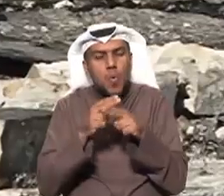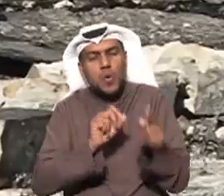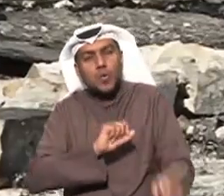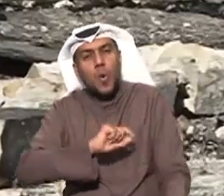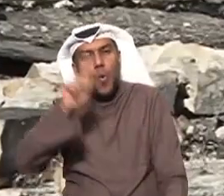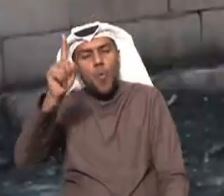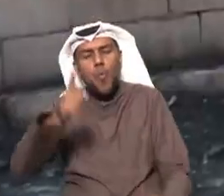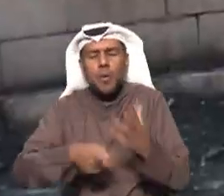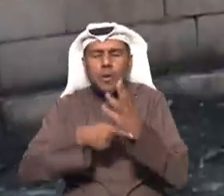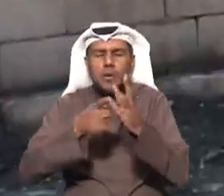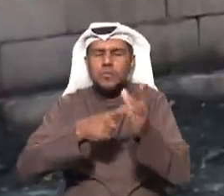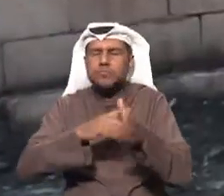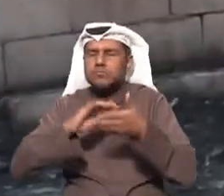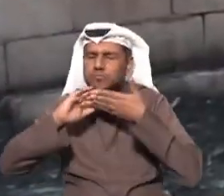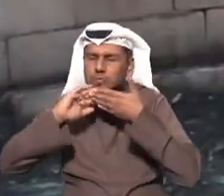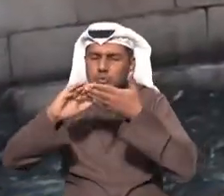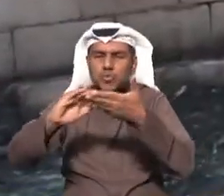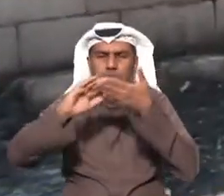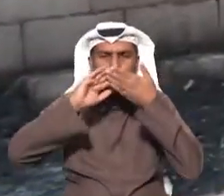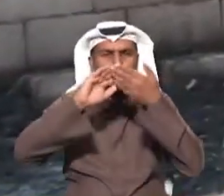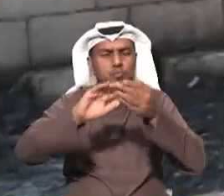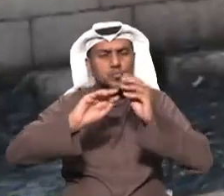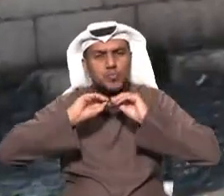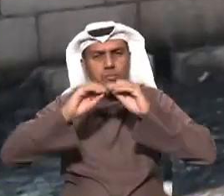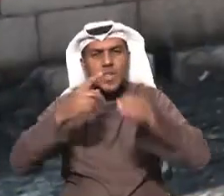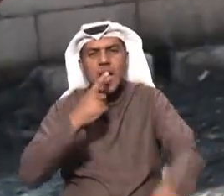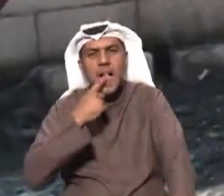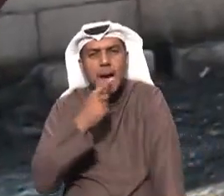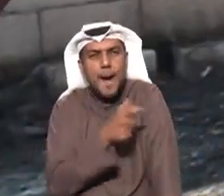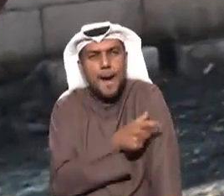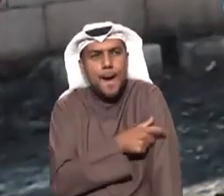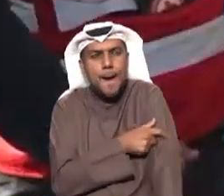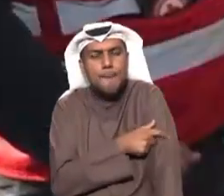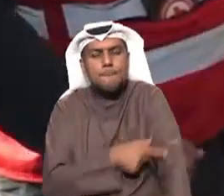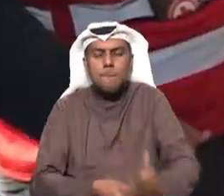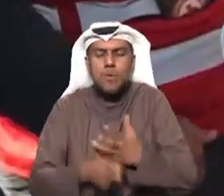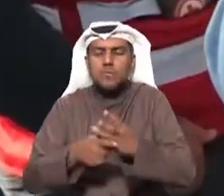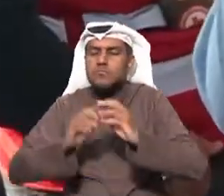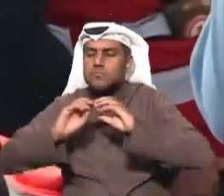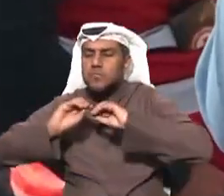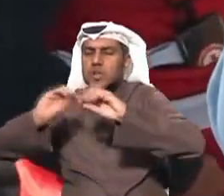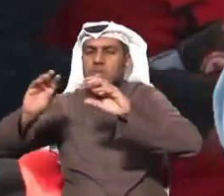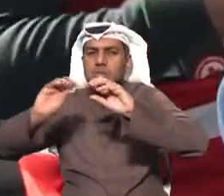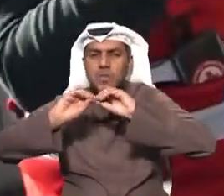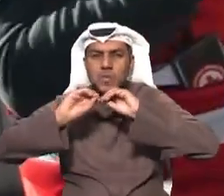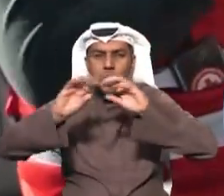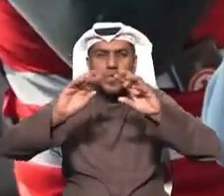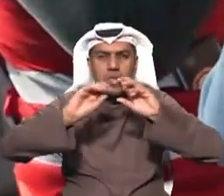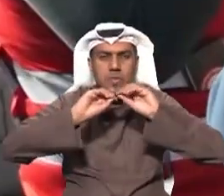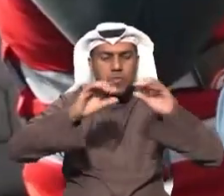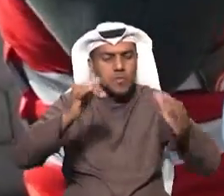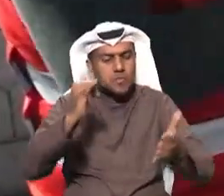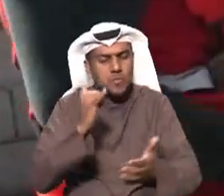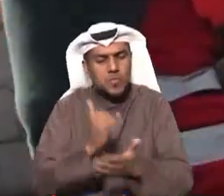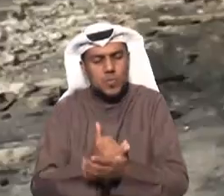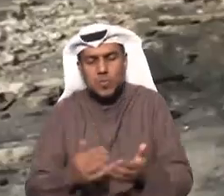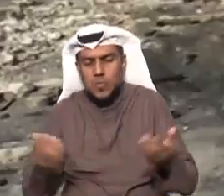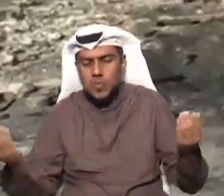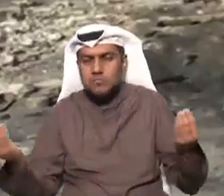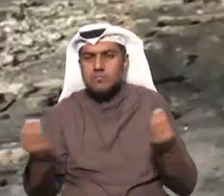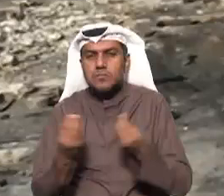النداء؟ حيث قام وفد من الهلال الأحمر بمتابعة لصيقة من رئيس البعثة الدكتور مساعد